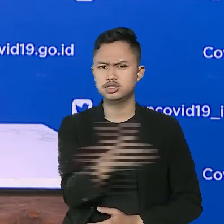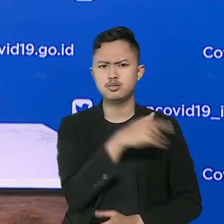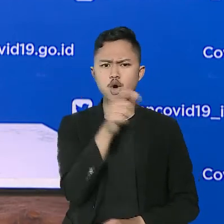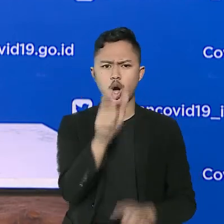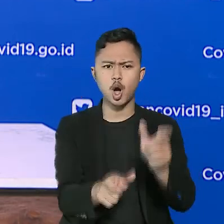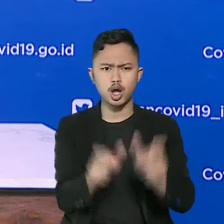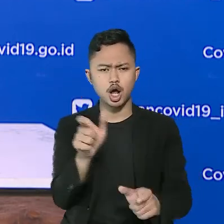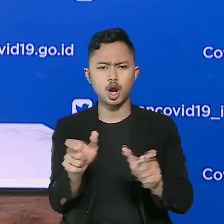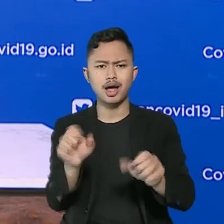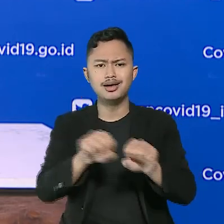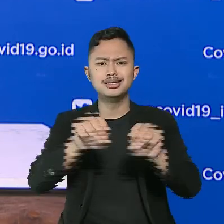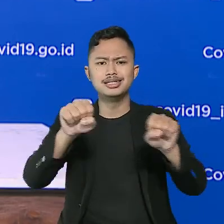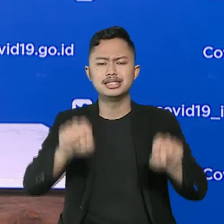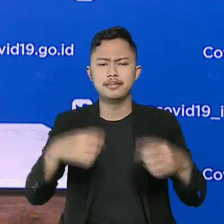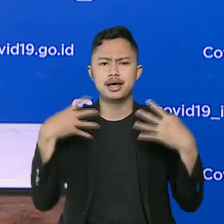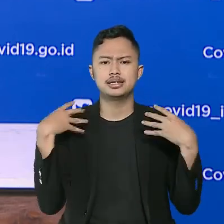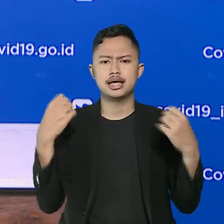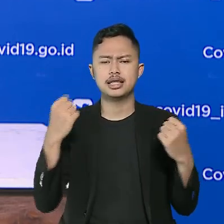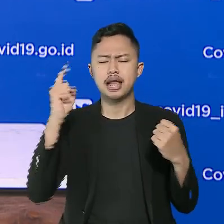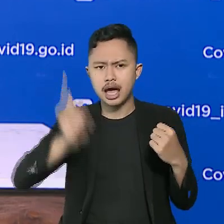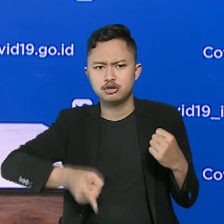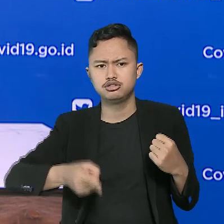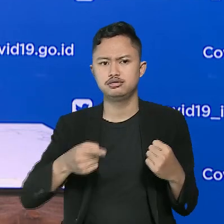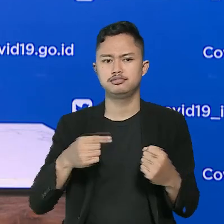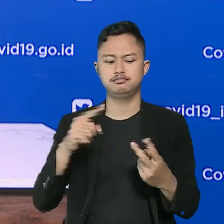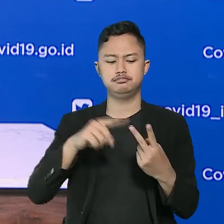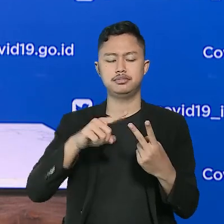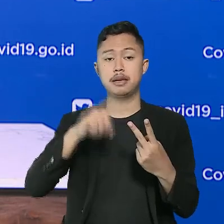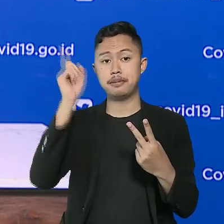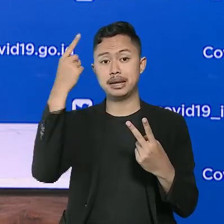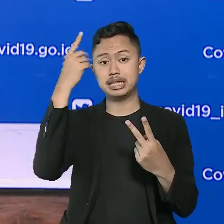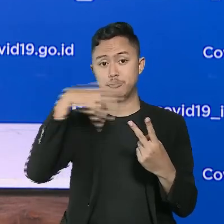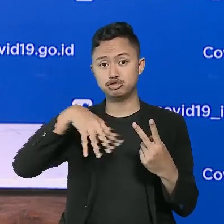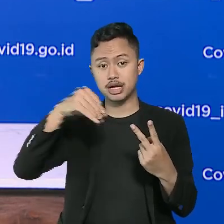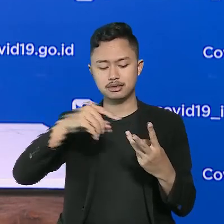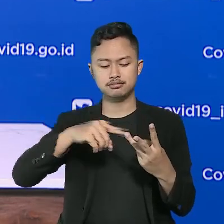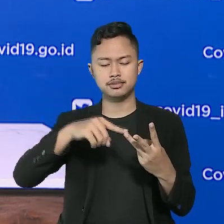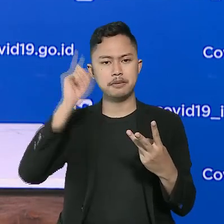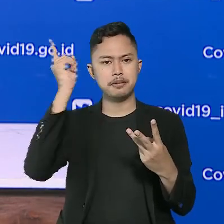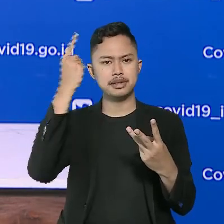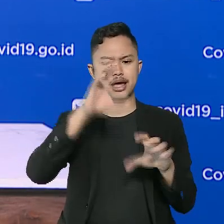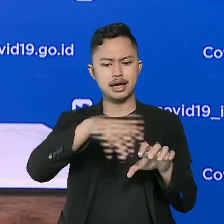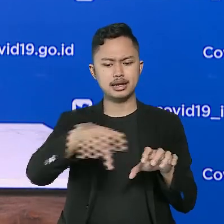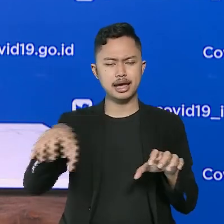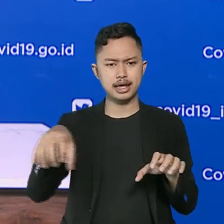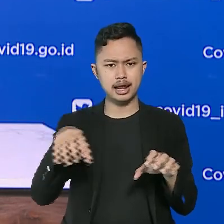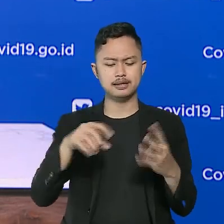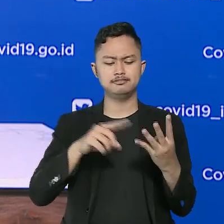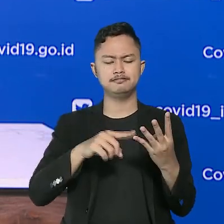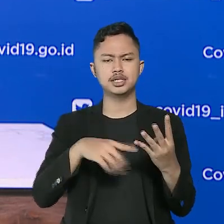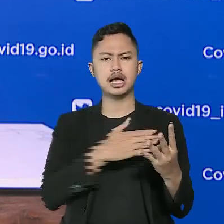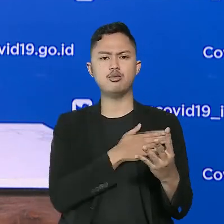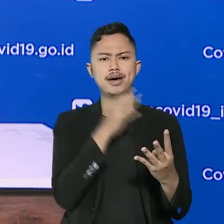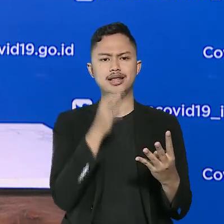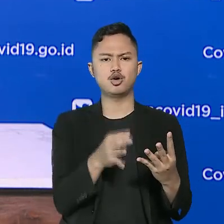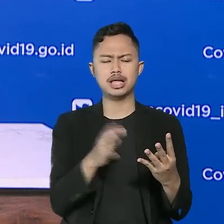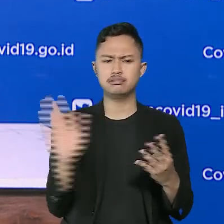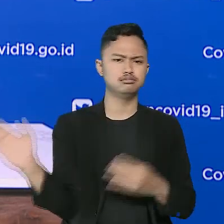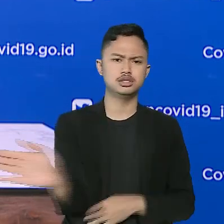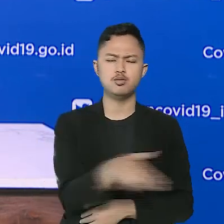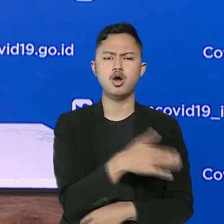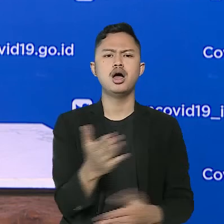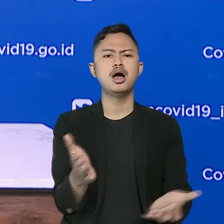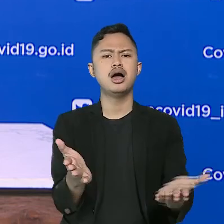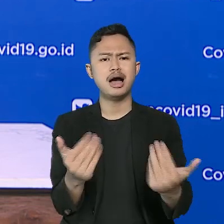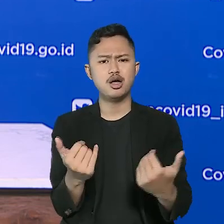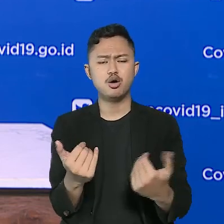unsur dalam sistem kesehatan, baik pemerintah pusat, pemerintah daerah provinsi, maupun kabupaten kota,